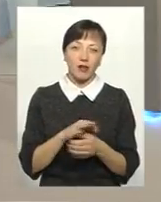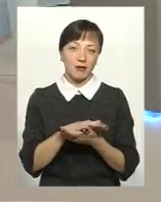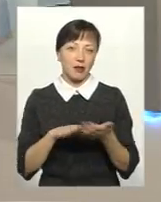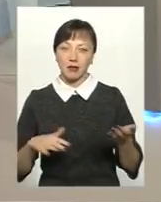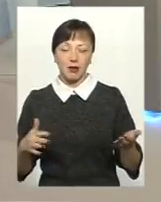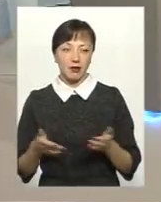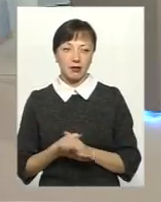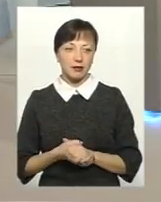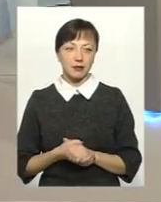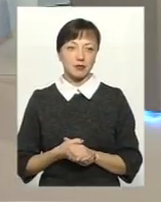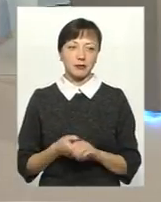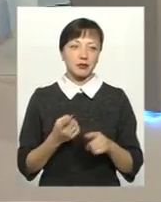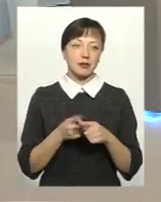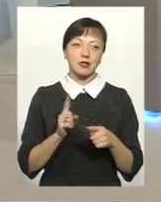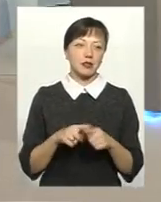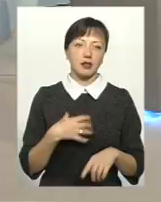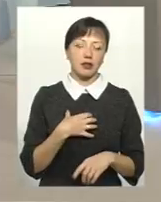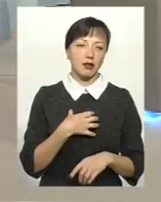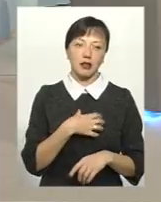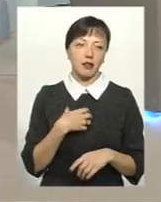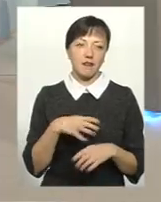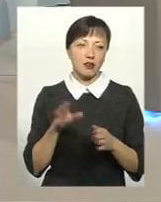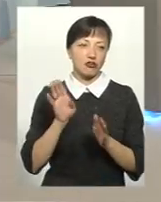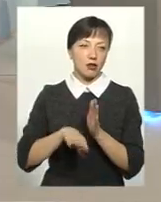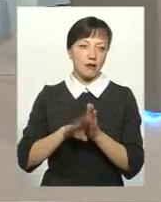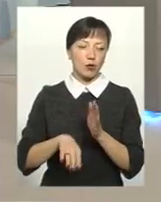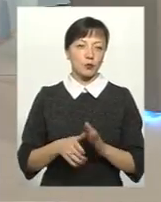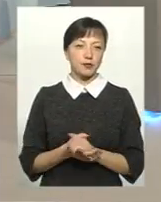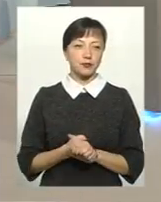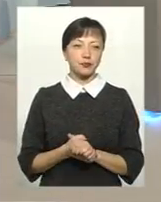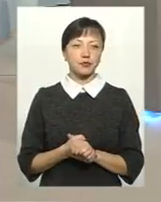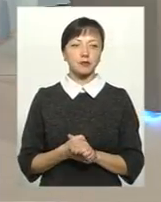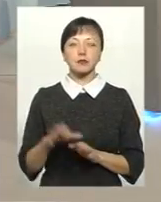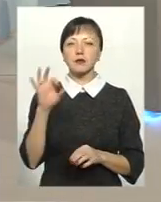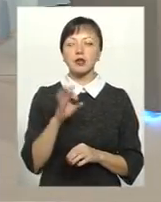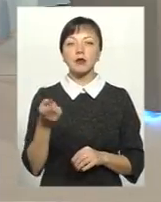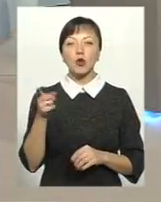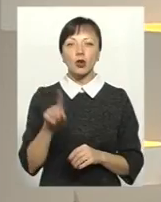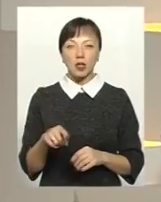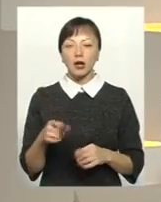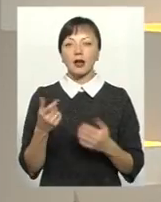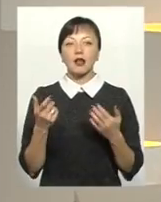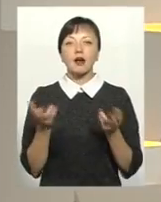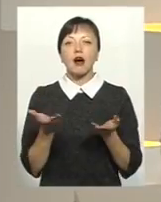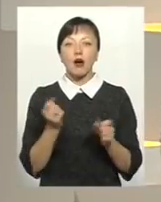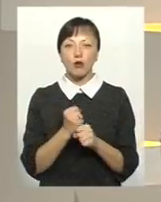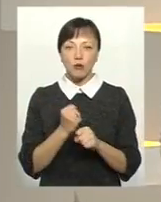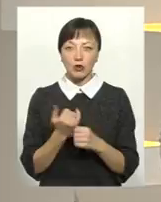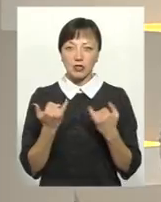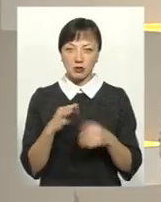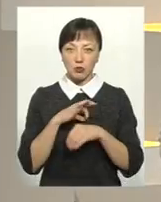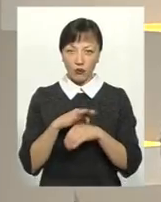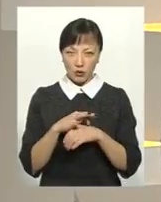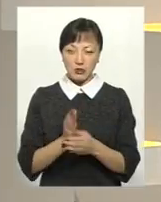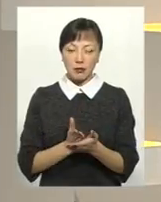далі. Це не важливо. Тобто, я так анонсую. Тобто про те, що ми яка робота зараз робиться,